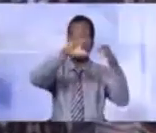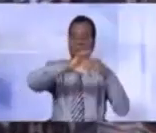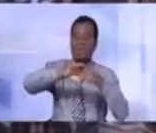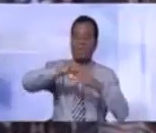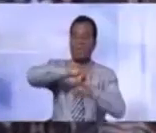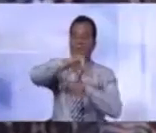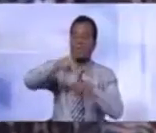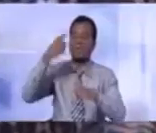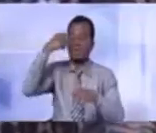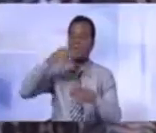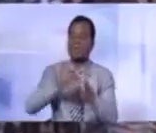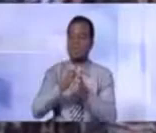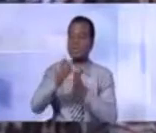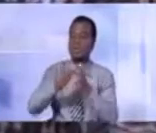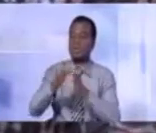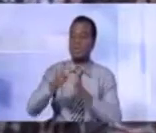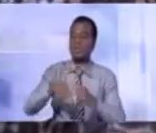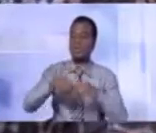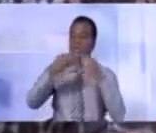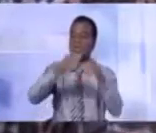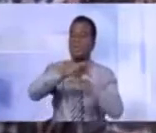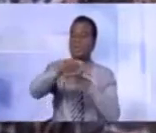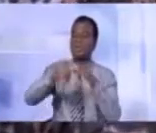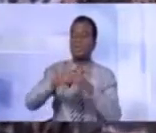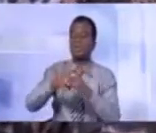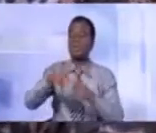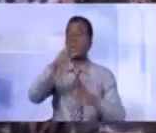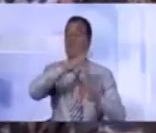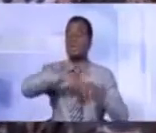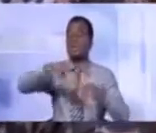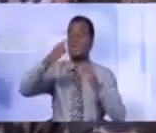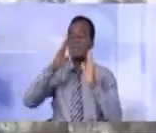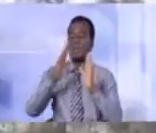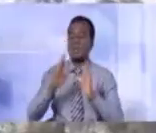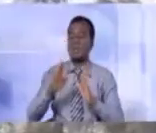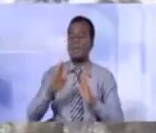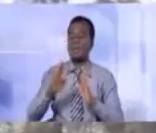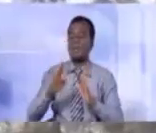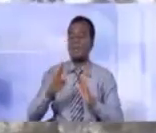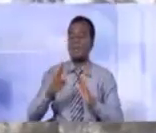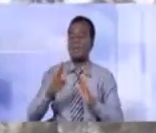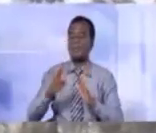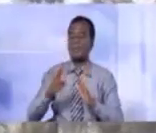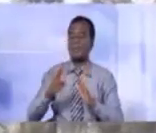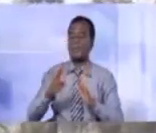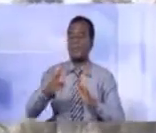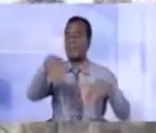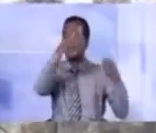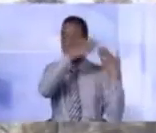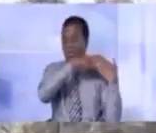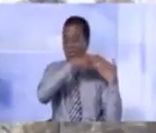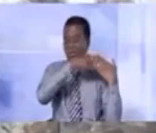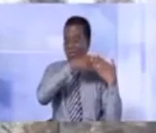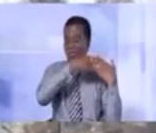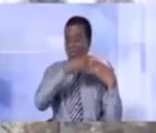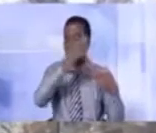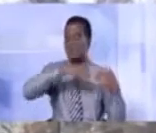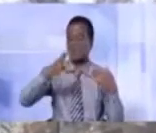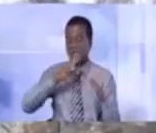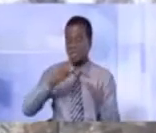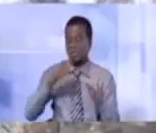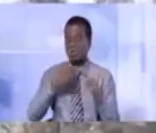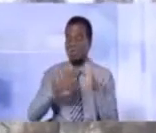et pour l'intérêt qu'il porte à toutes les confessions religieuses le guide religieux en côte d'ivoire se sont illustrés positivement